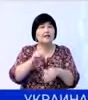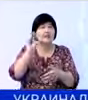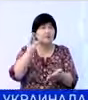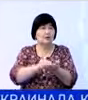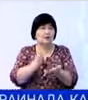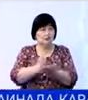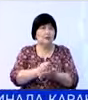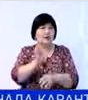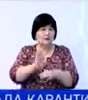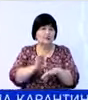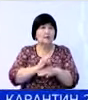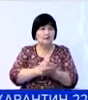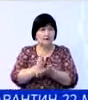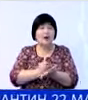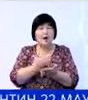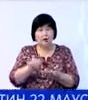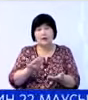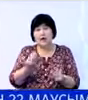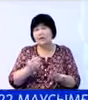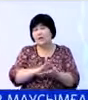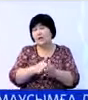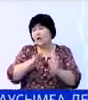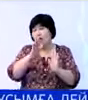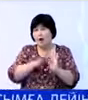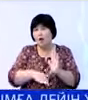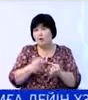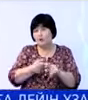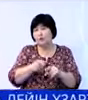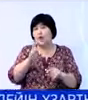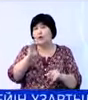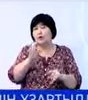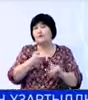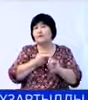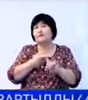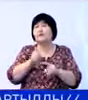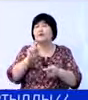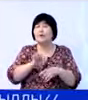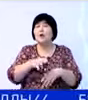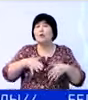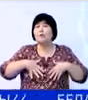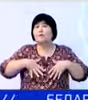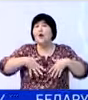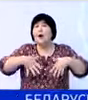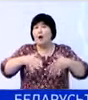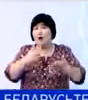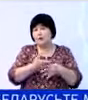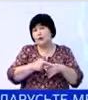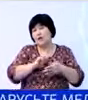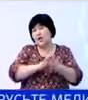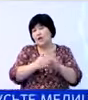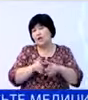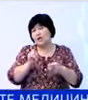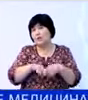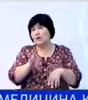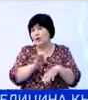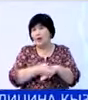бірақ дегенмен қазір жағдайының ауырлауы осы коронавирус инфекциясына байланысты, өкпе қабынуы жағдайына байланысты